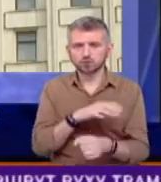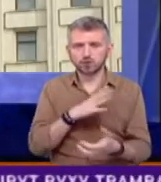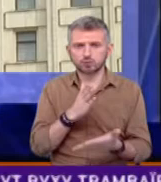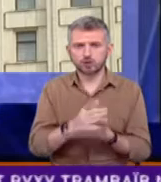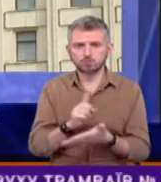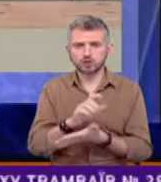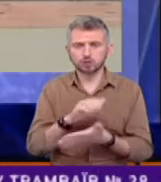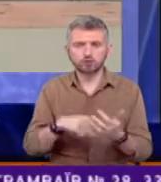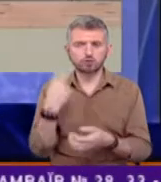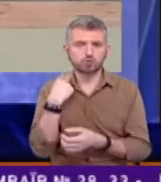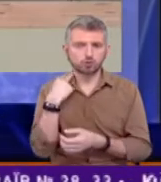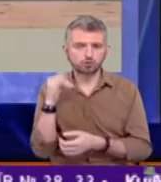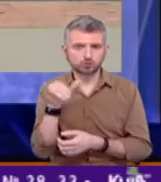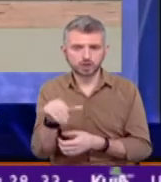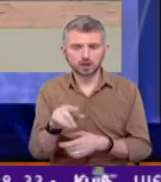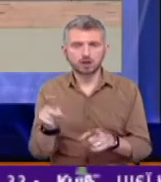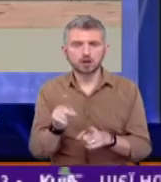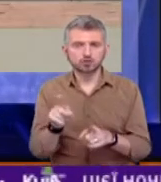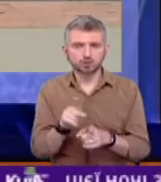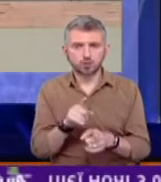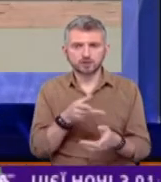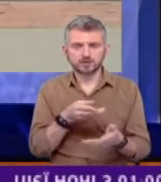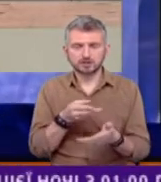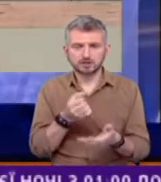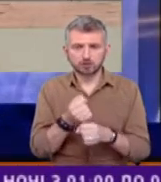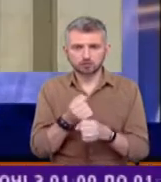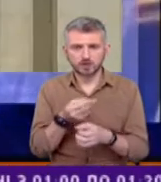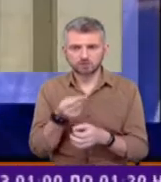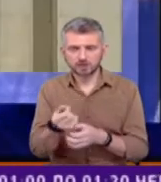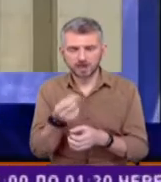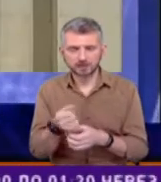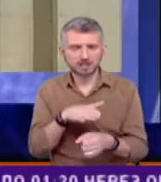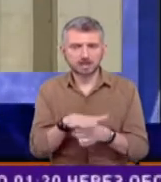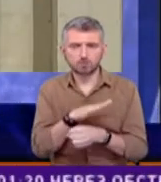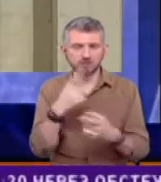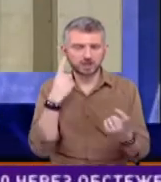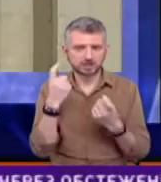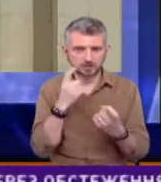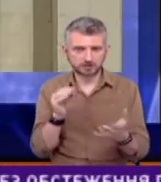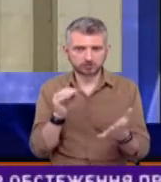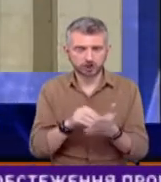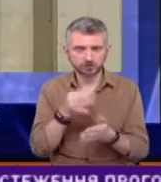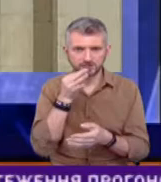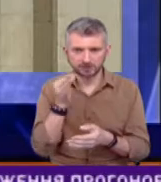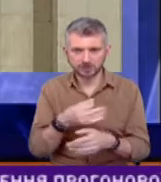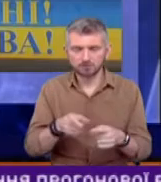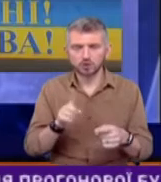податкового боргу в суб'єктів, які здійснювали внески, а також неповнота даних, зазначених у звіті. От про це